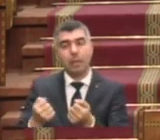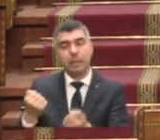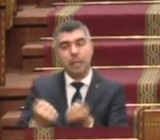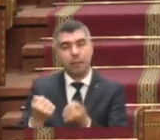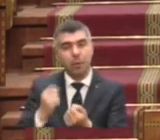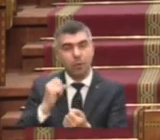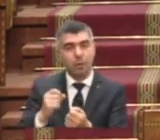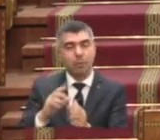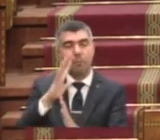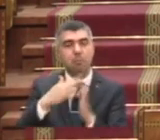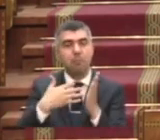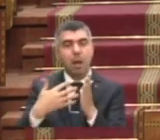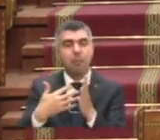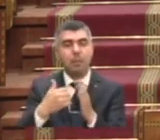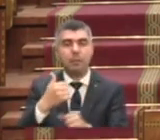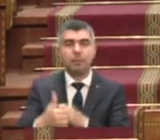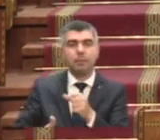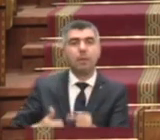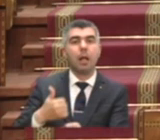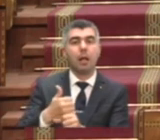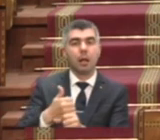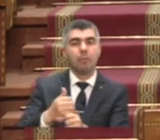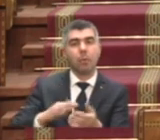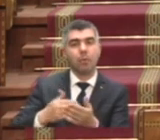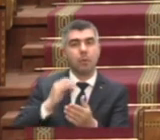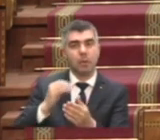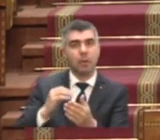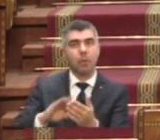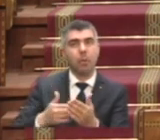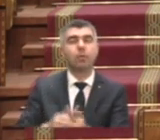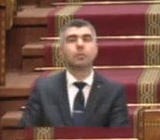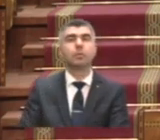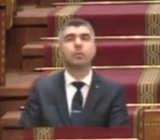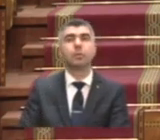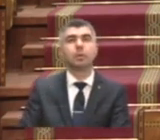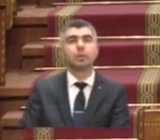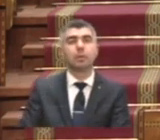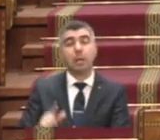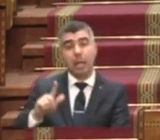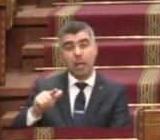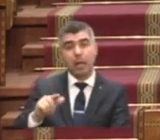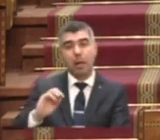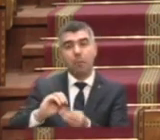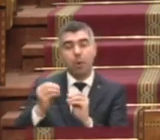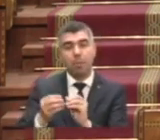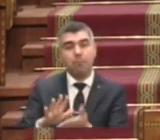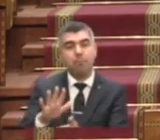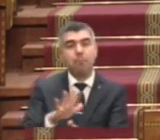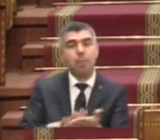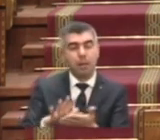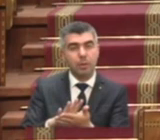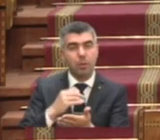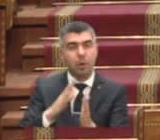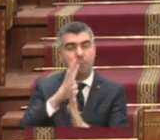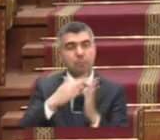خصهم برنامج ثانوي مع المصدرين ومع الموردين. راه كاين مشكل، وانتم كتعرفوا بان